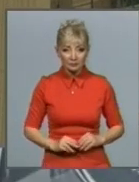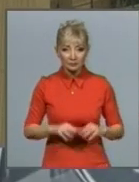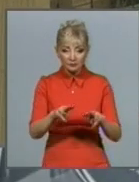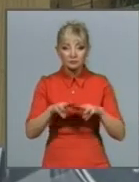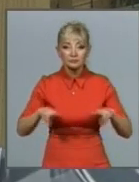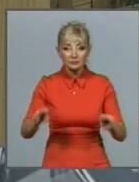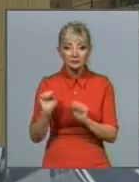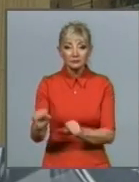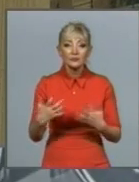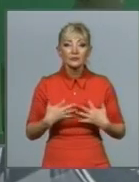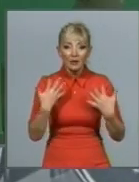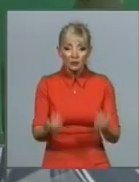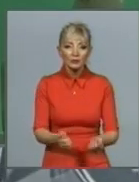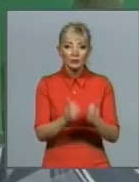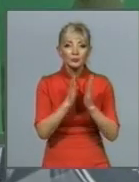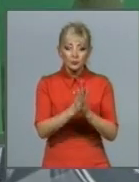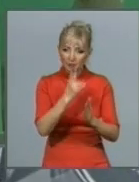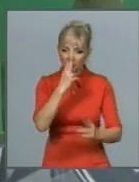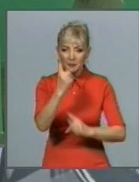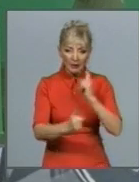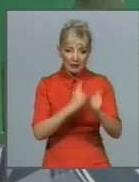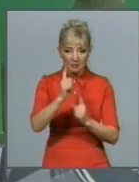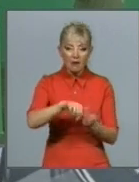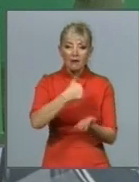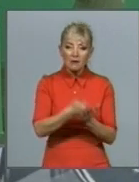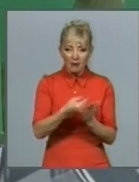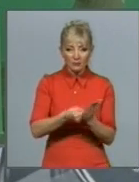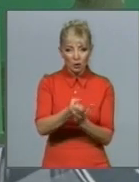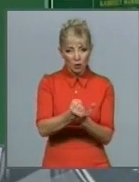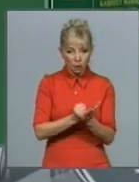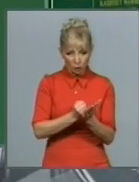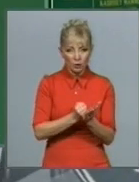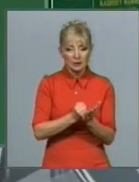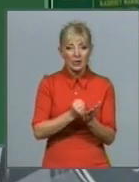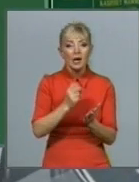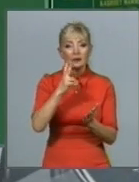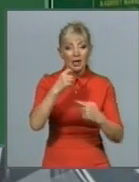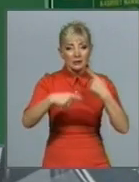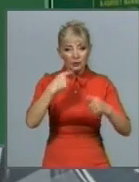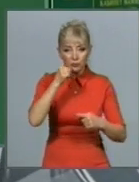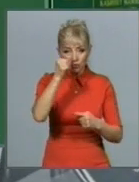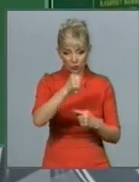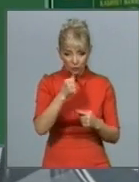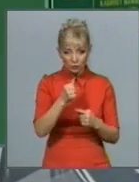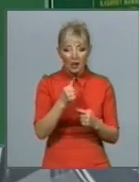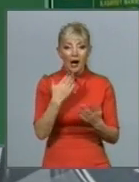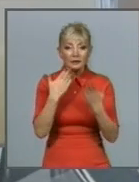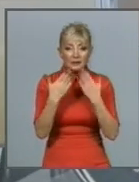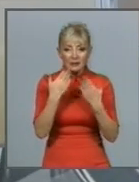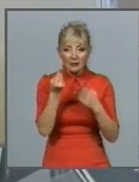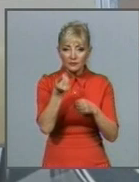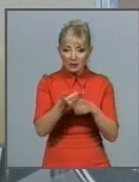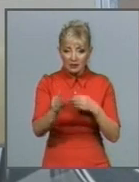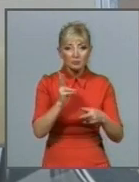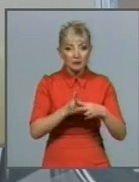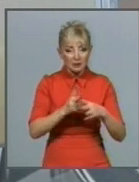Міністерство охорони здоров'я закликає переглянути головний кошторис країни на наступний рік стосовно фінансування медицини та